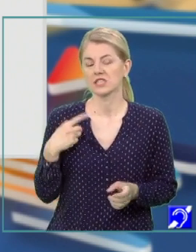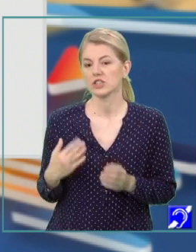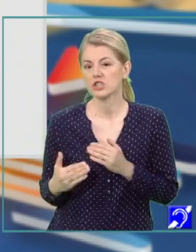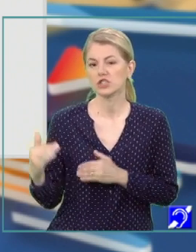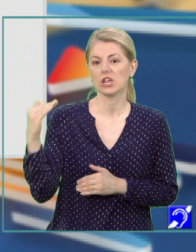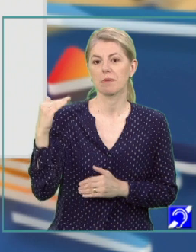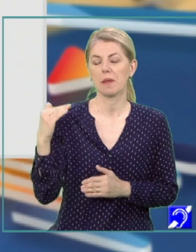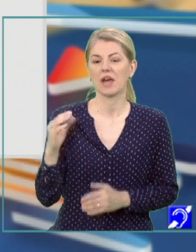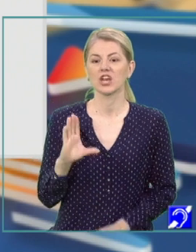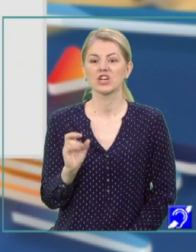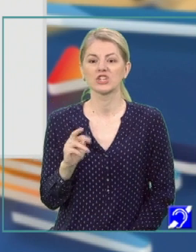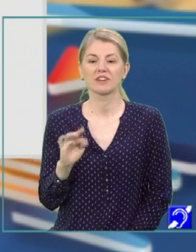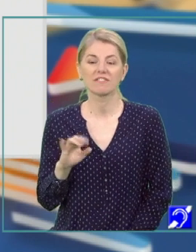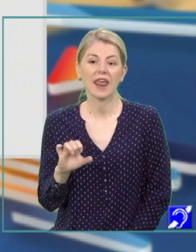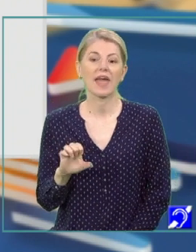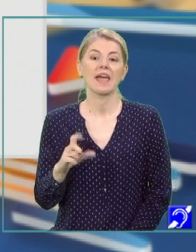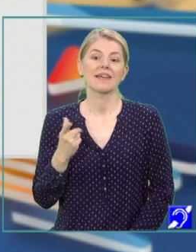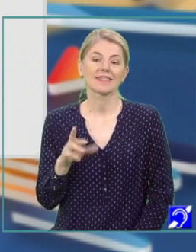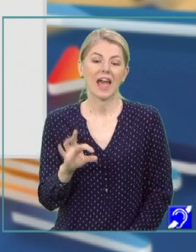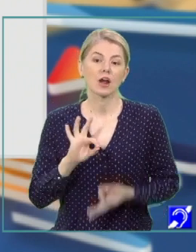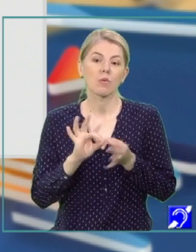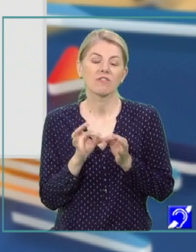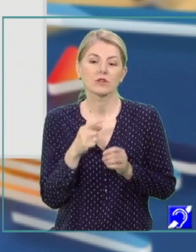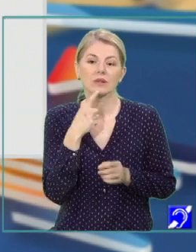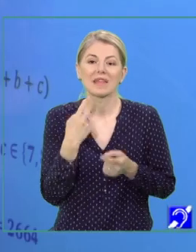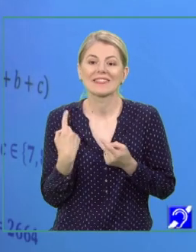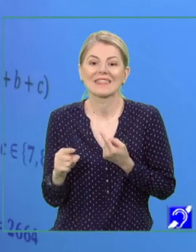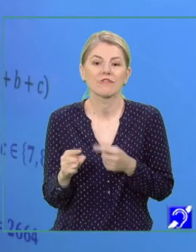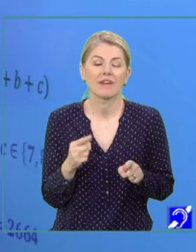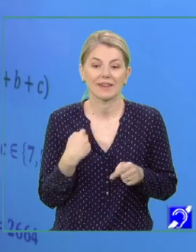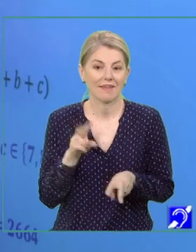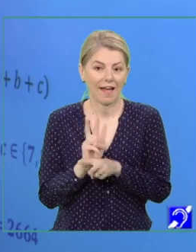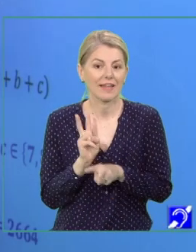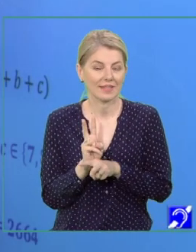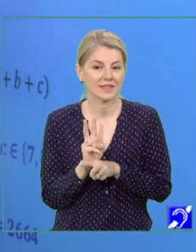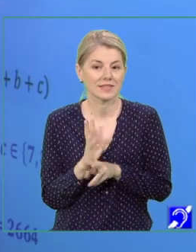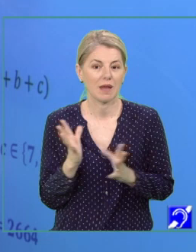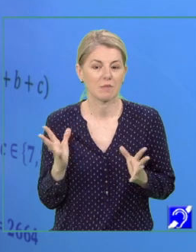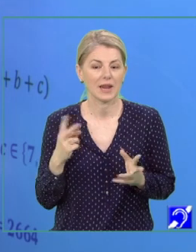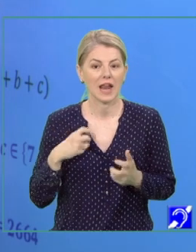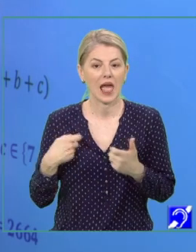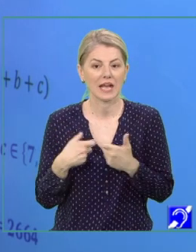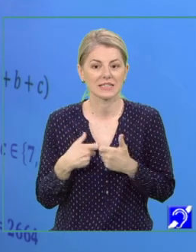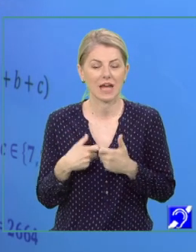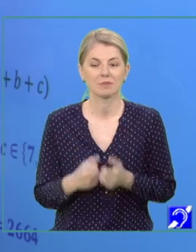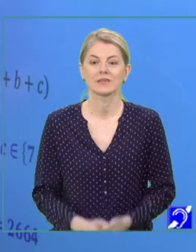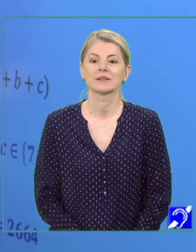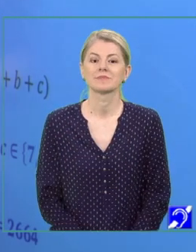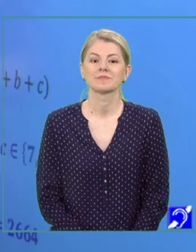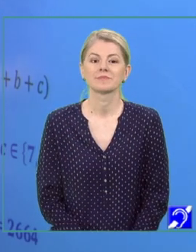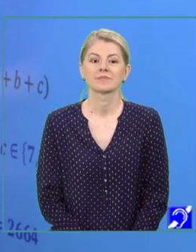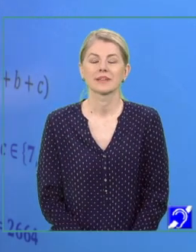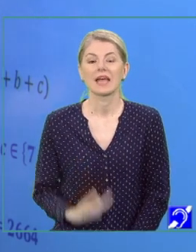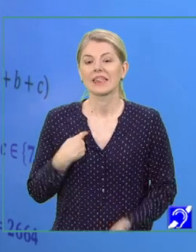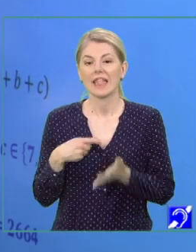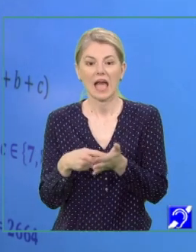cele mai mari cifre. Dar acest cuvânt distincte, atenție la detalii la examenul de evaluare națională,